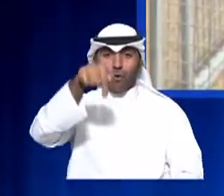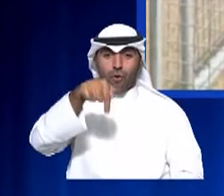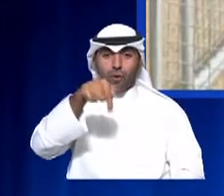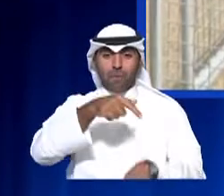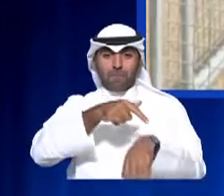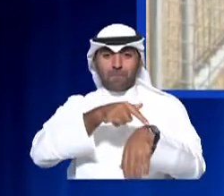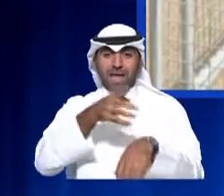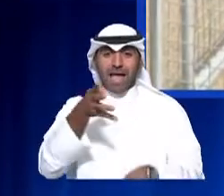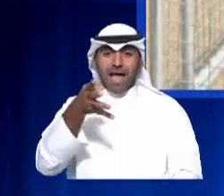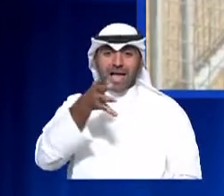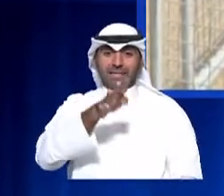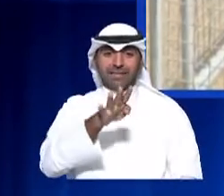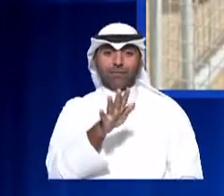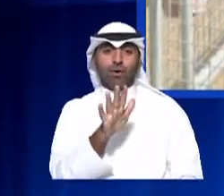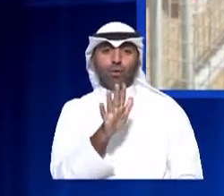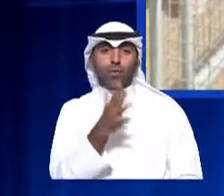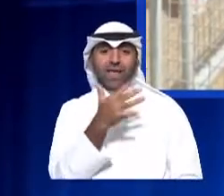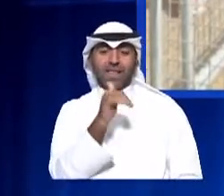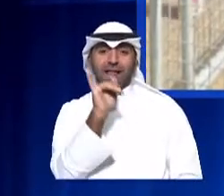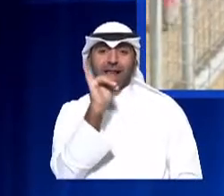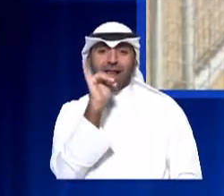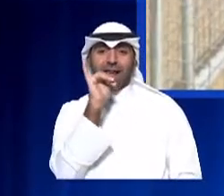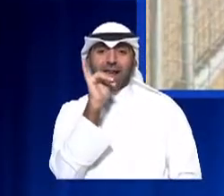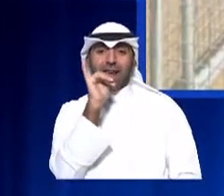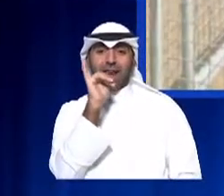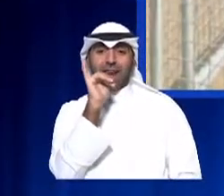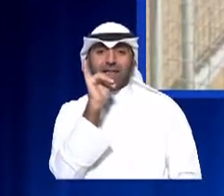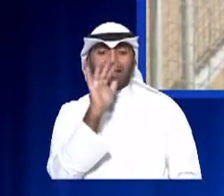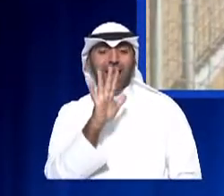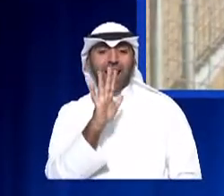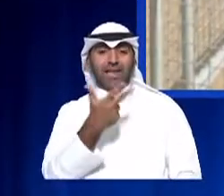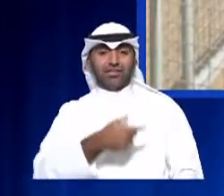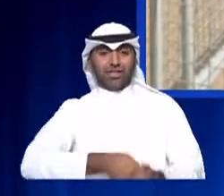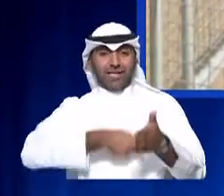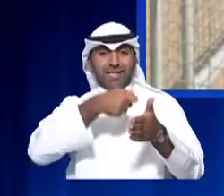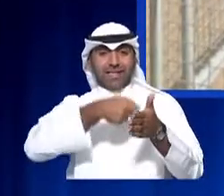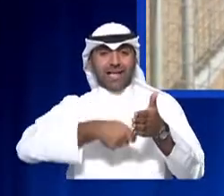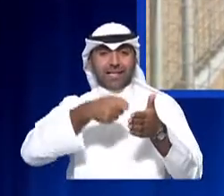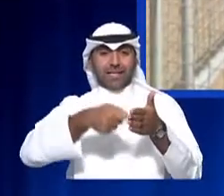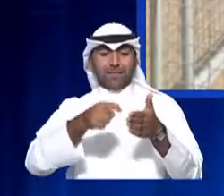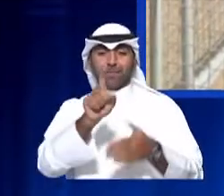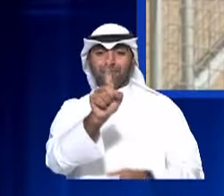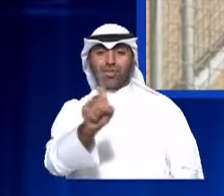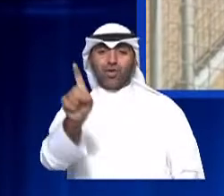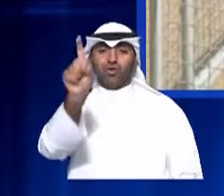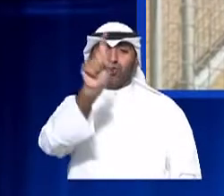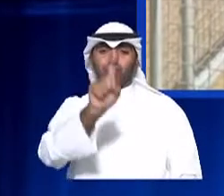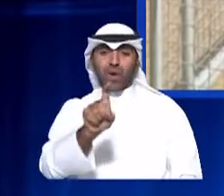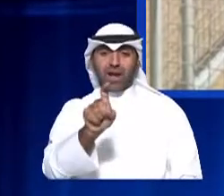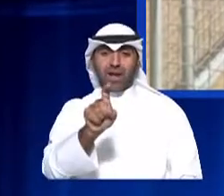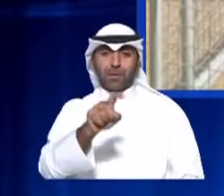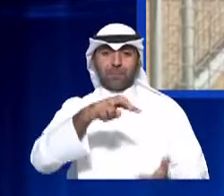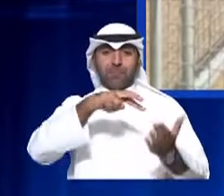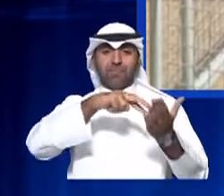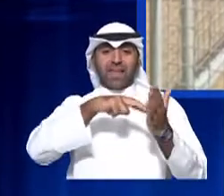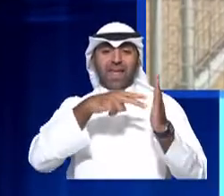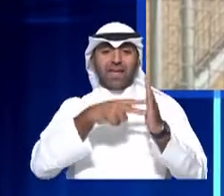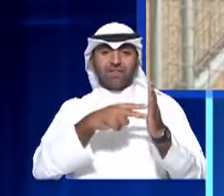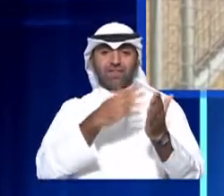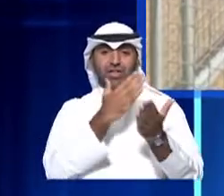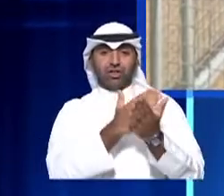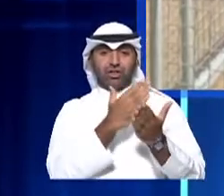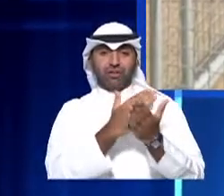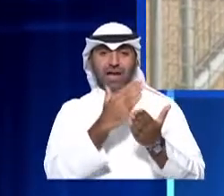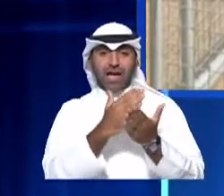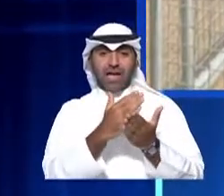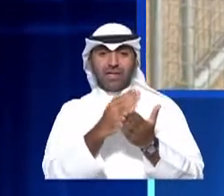لتقديم واجب العزاء بوفاة صاحبة الجلالة الملكة إليزابيث الثانية. طبعا كل هذا له دلالات، فما